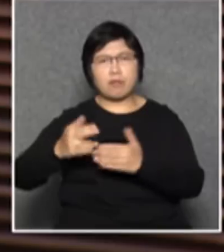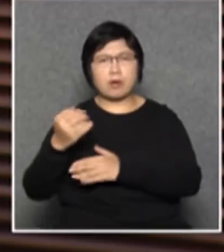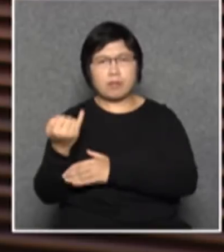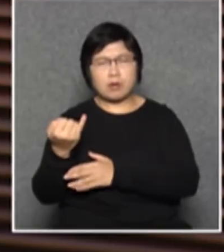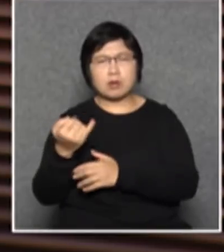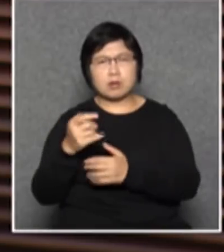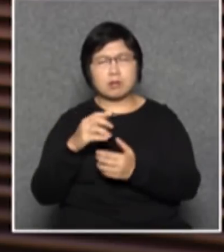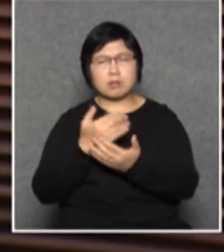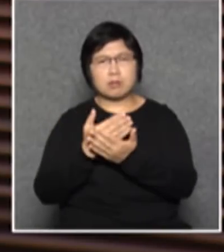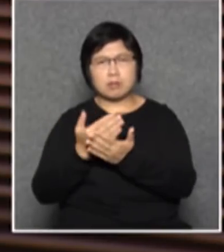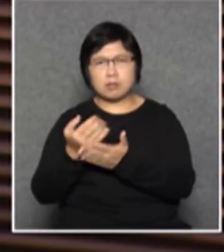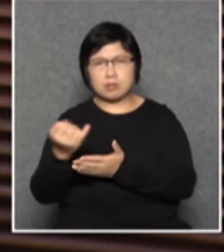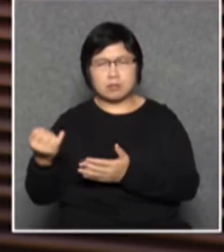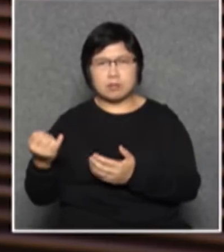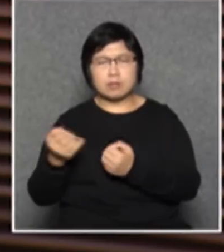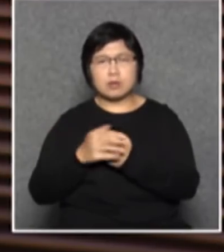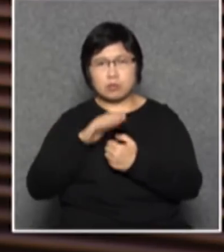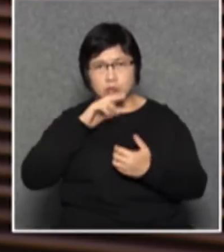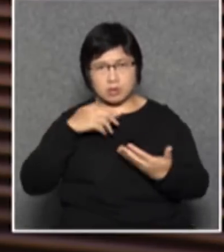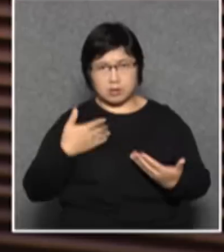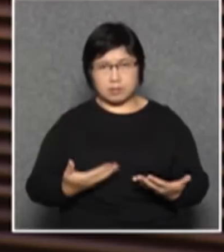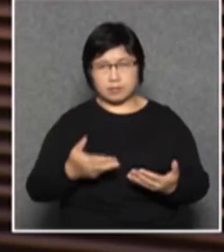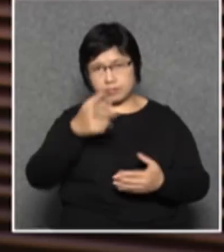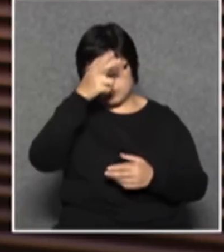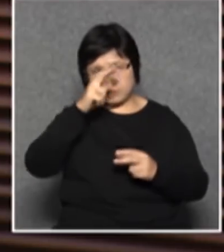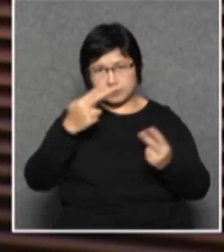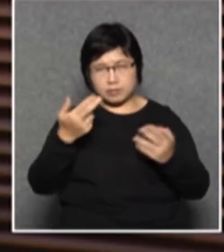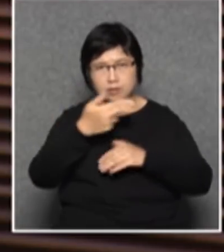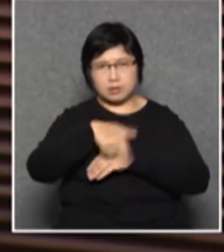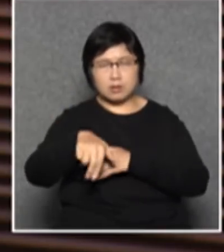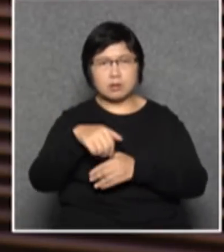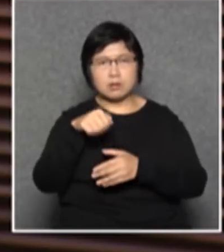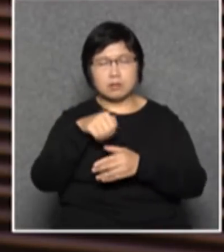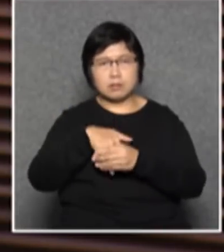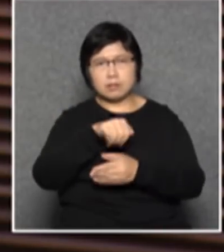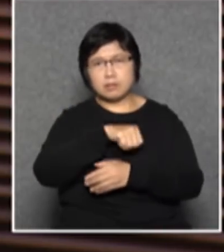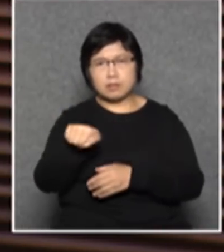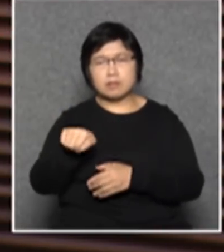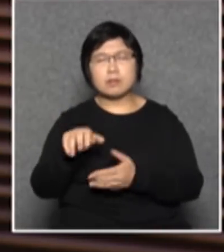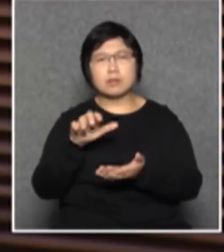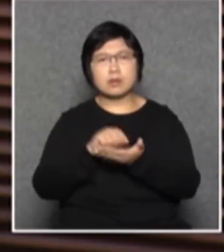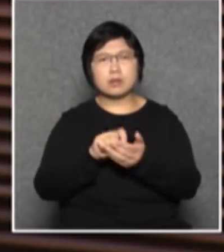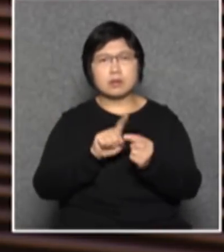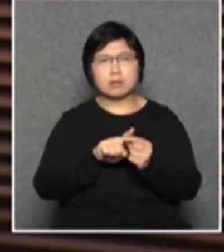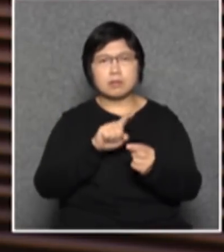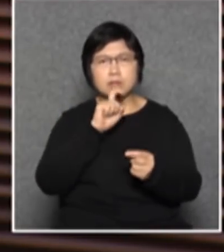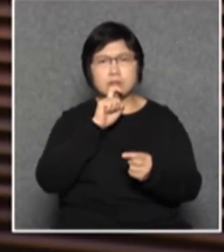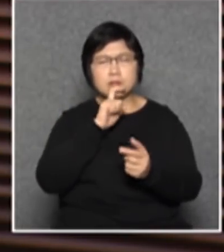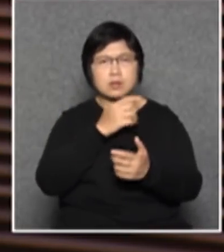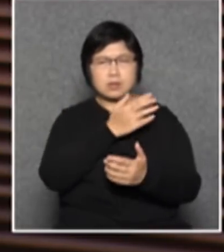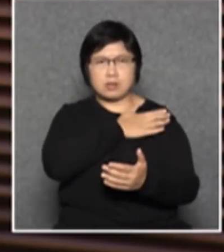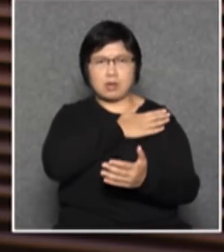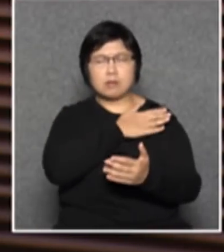作用。若然今日政改方案被否決，佔中有着不可推卸的責